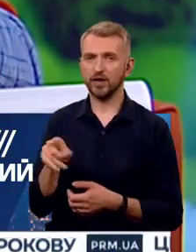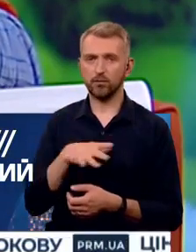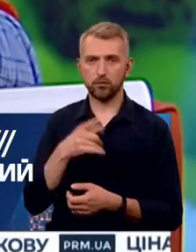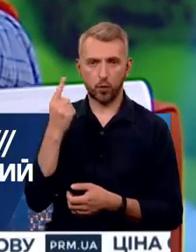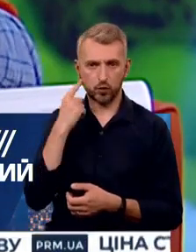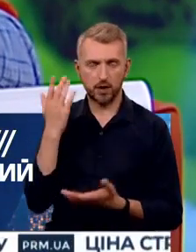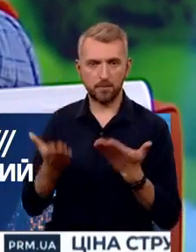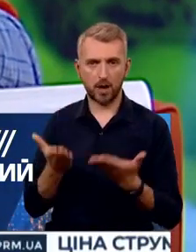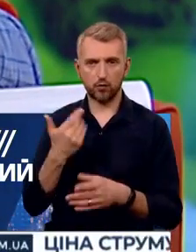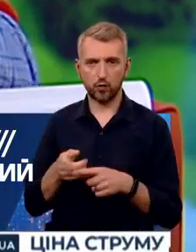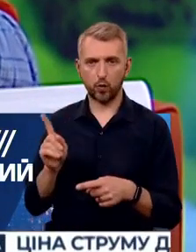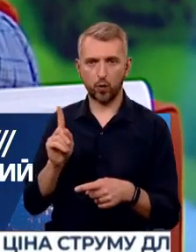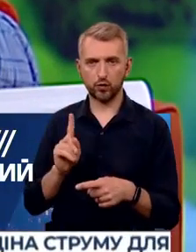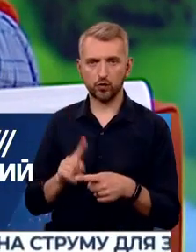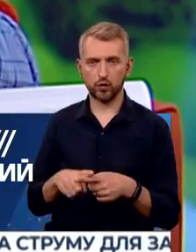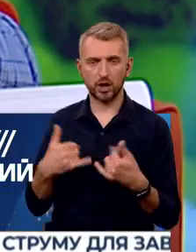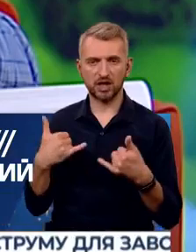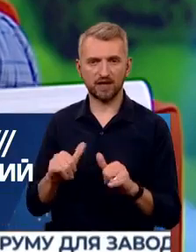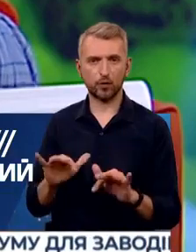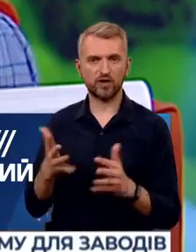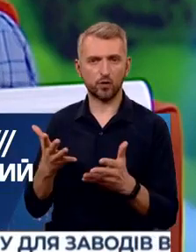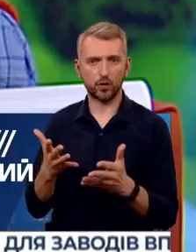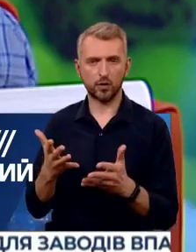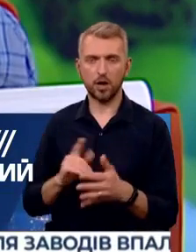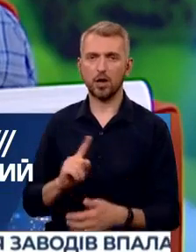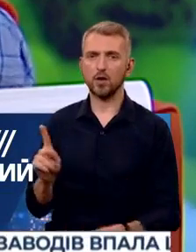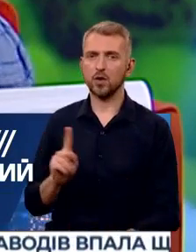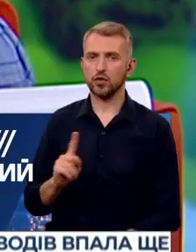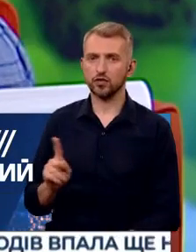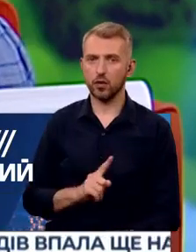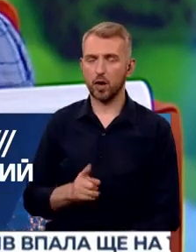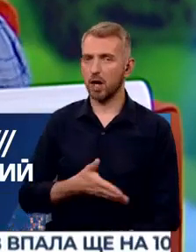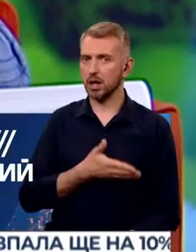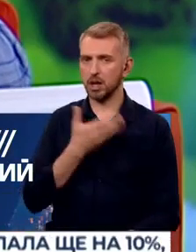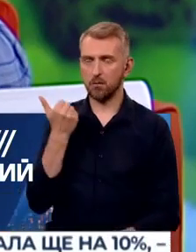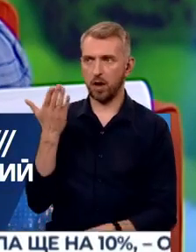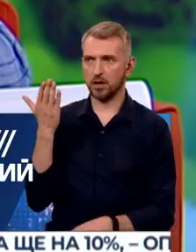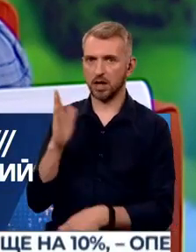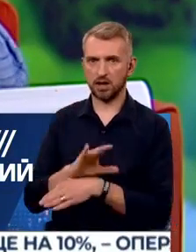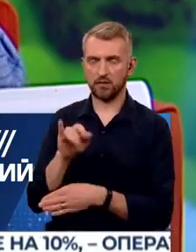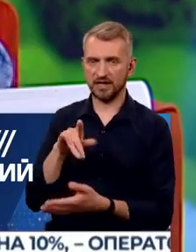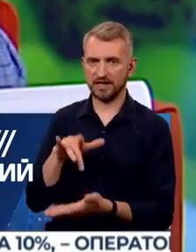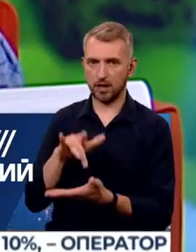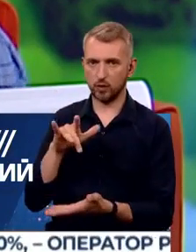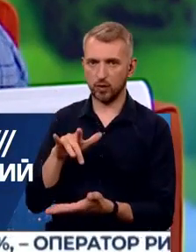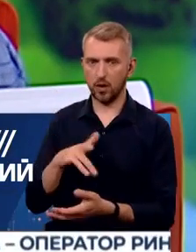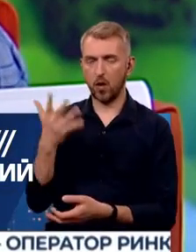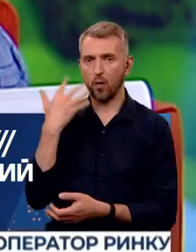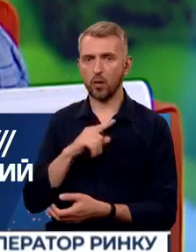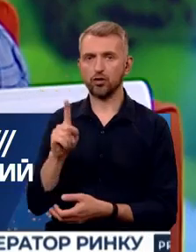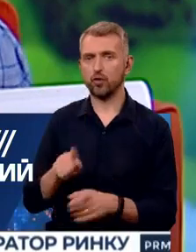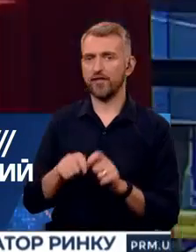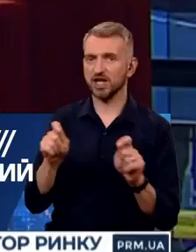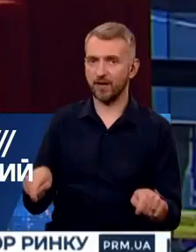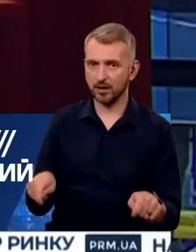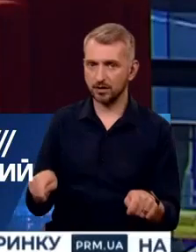почули, мабуть, оцю дивну історію, що нема директиви з центру, коли і що